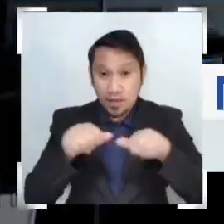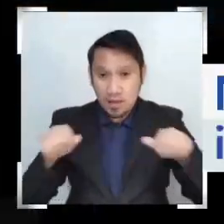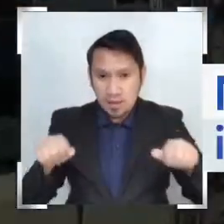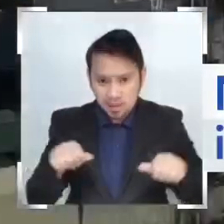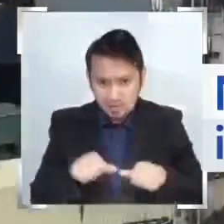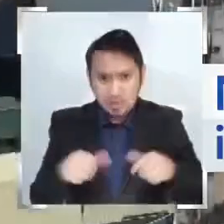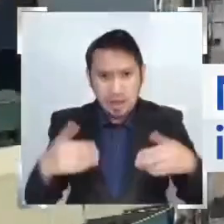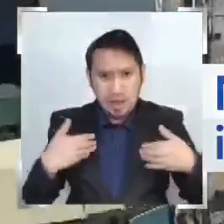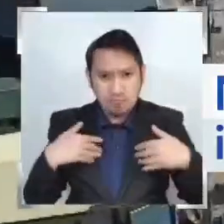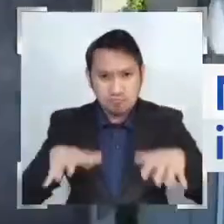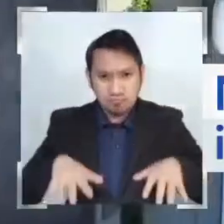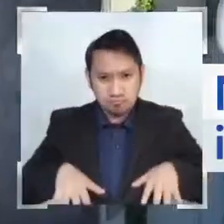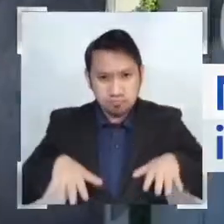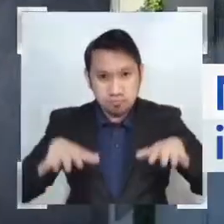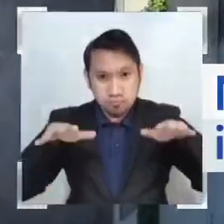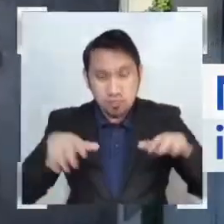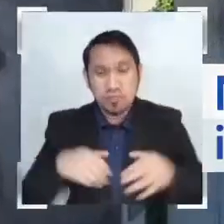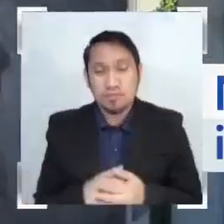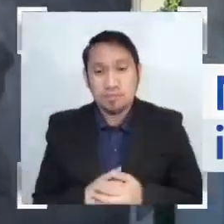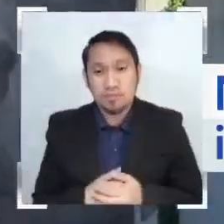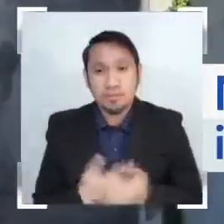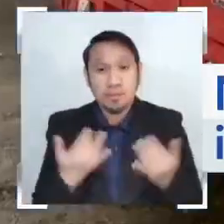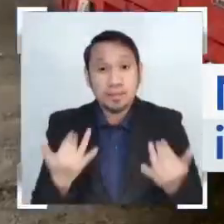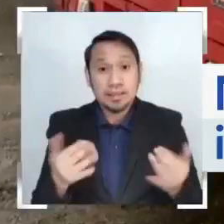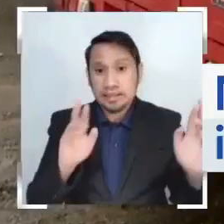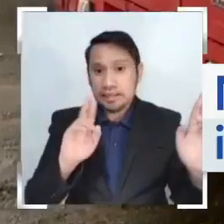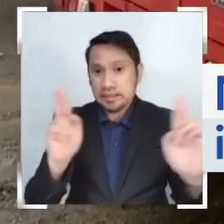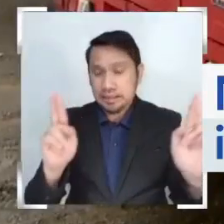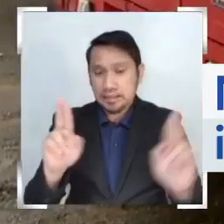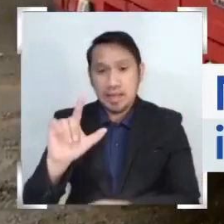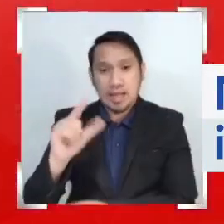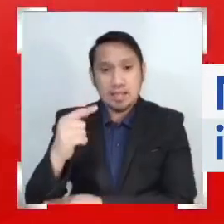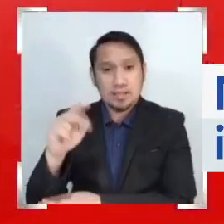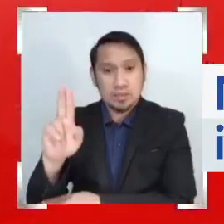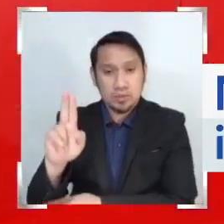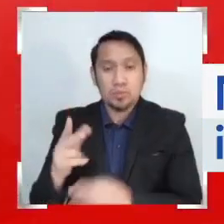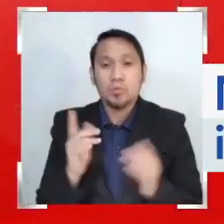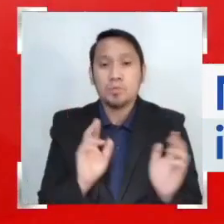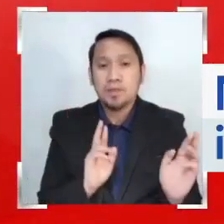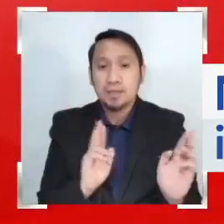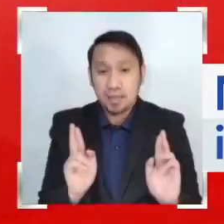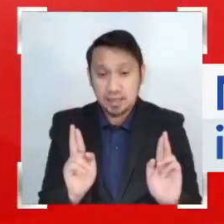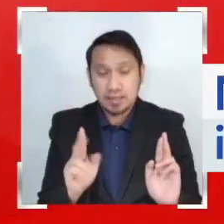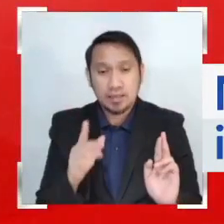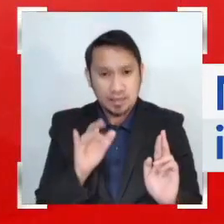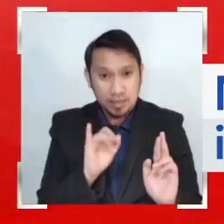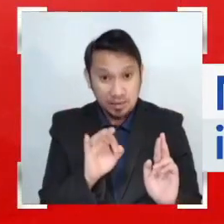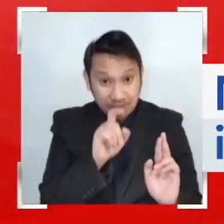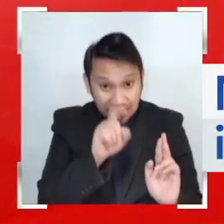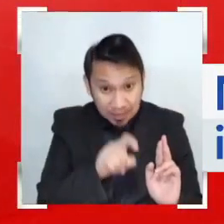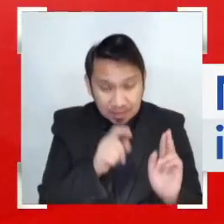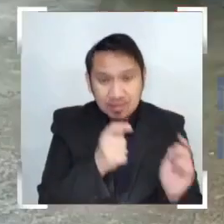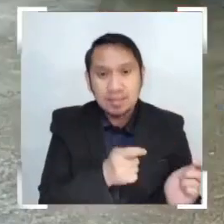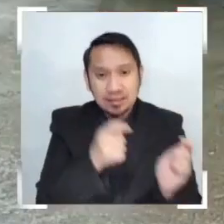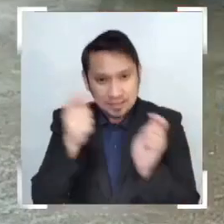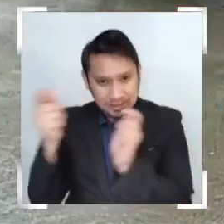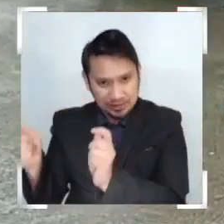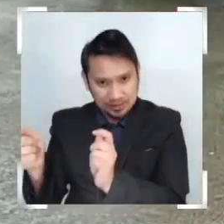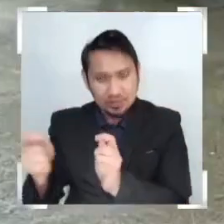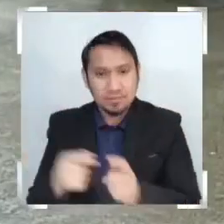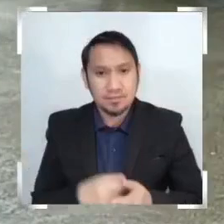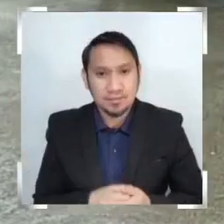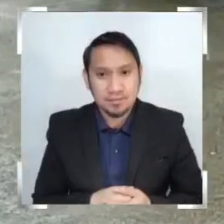flooding. Inalerto na rin ang mga lokal na pamahalaan na maghanda sa preemptive evacuation kung kakailanganin.